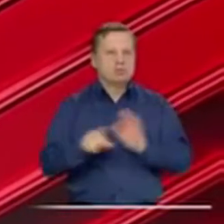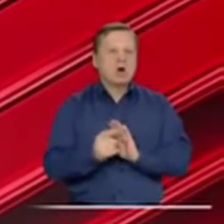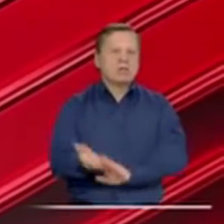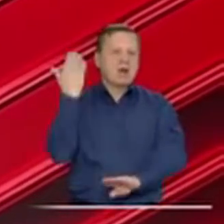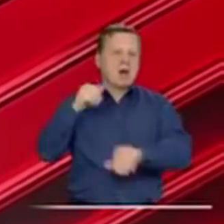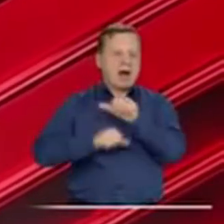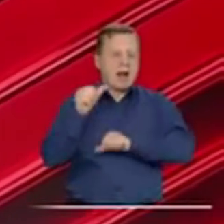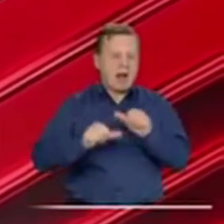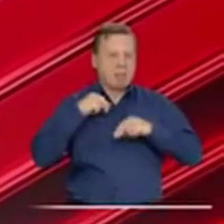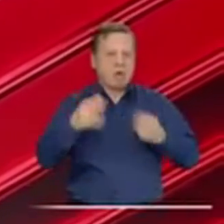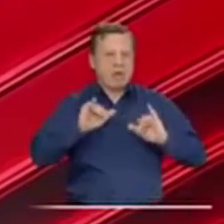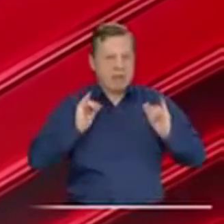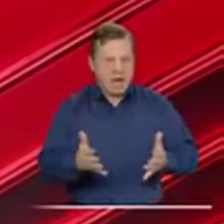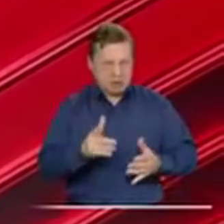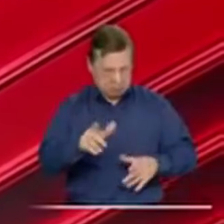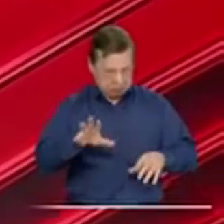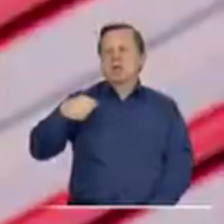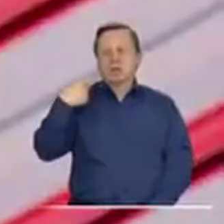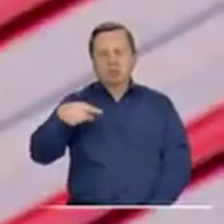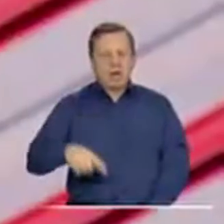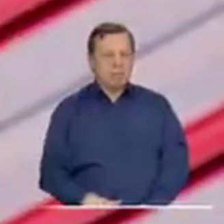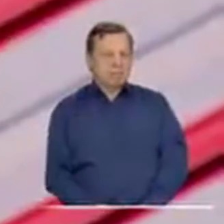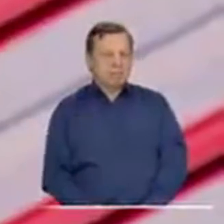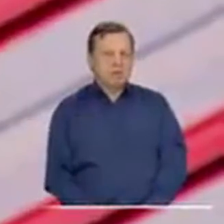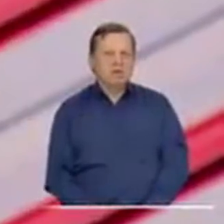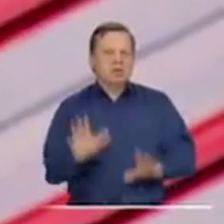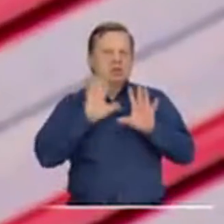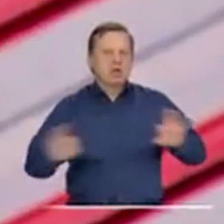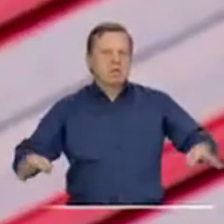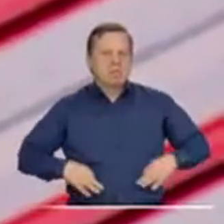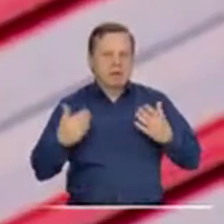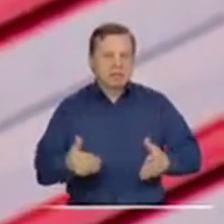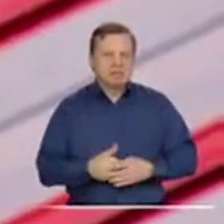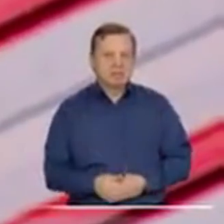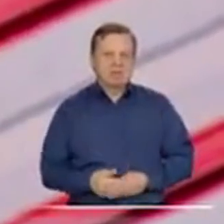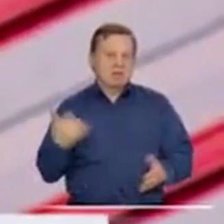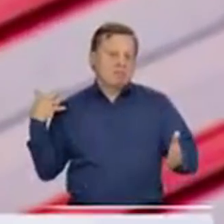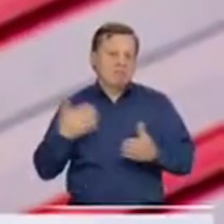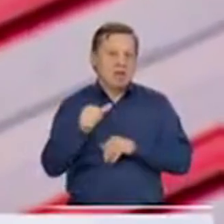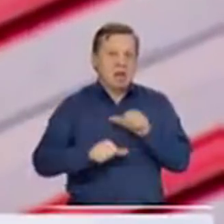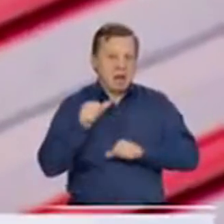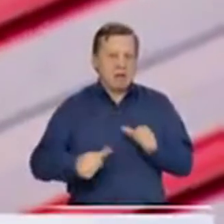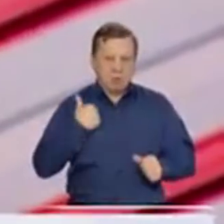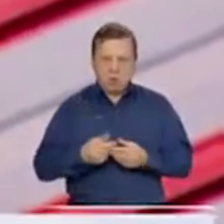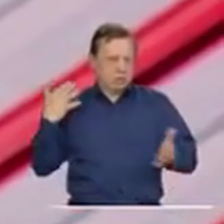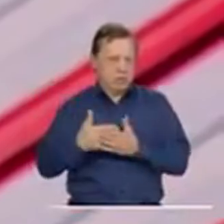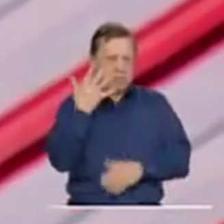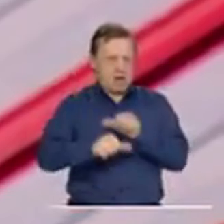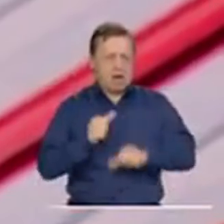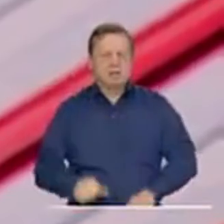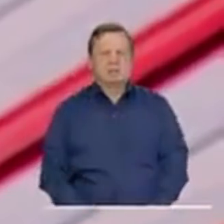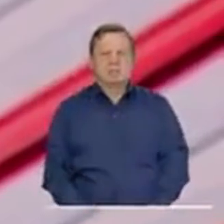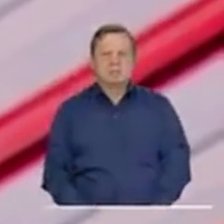to jest realne i w jakiej perspektywie czasowej? Szanowni Państwo, ostatnie lata to był okres bardzo dynamicznego rozwoju Polski.